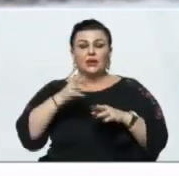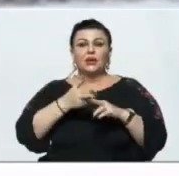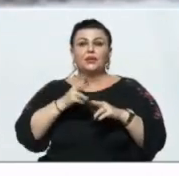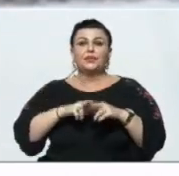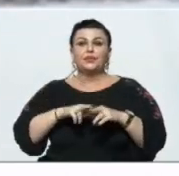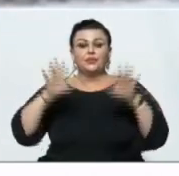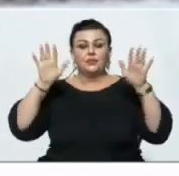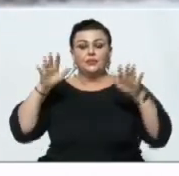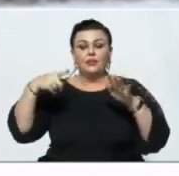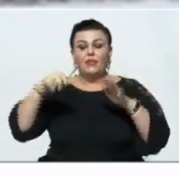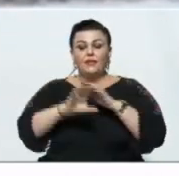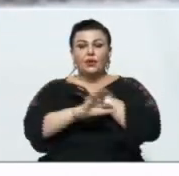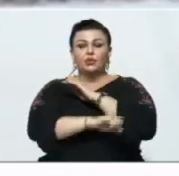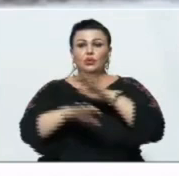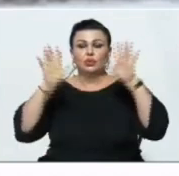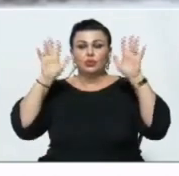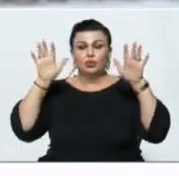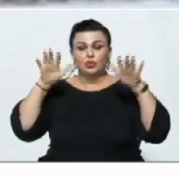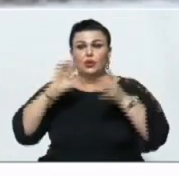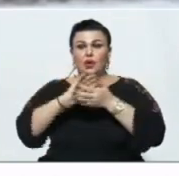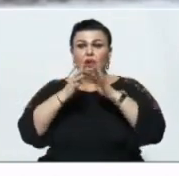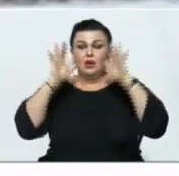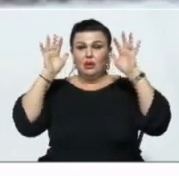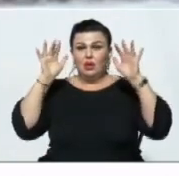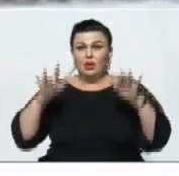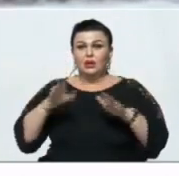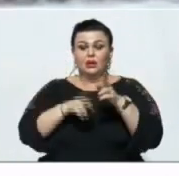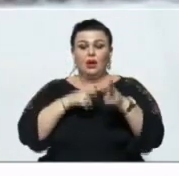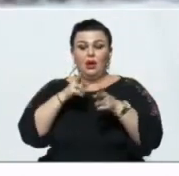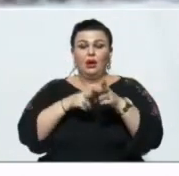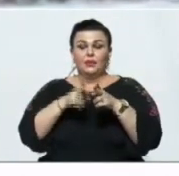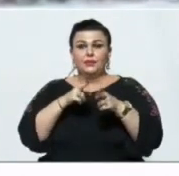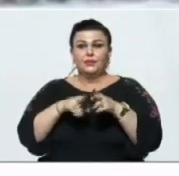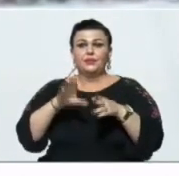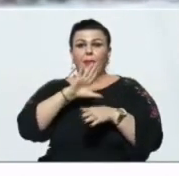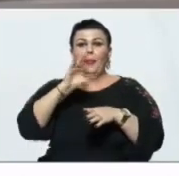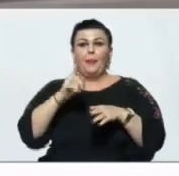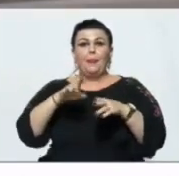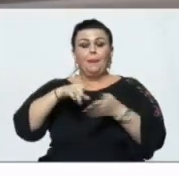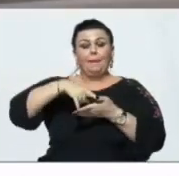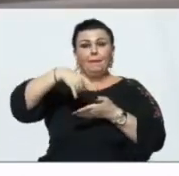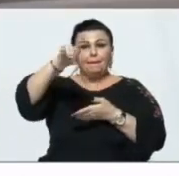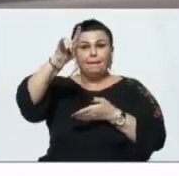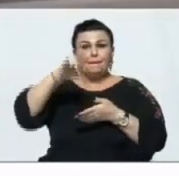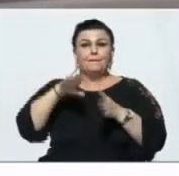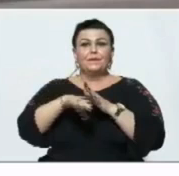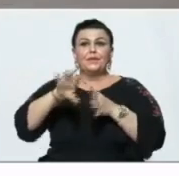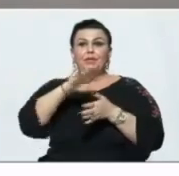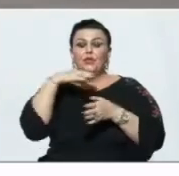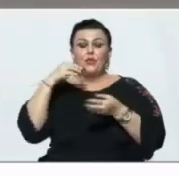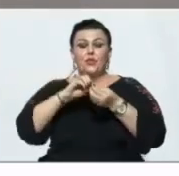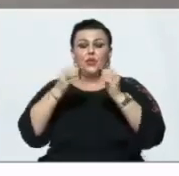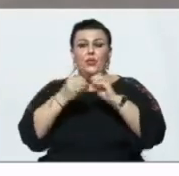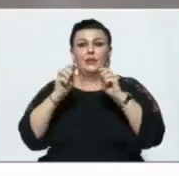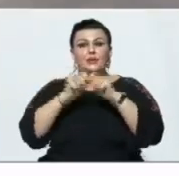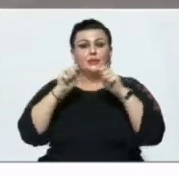sonu yağan qar yağışı ilə əlaqədar olaraq həm regional qatarların hərəkətində, həm də təyyarələrin uçuşunda xeyli